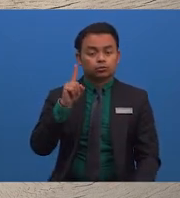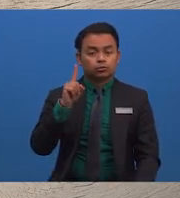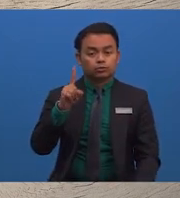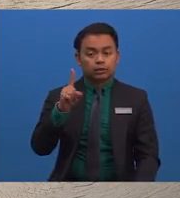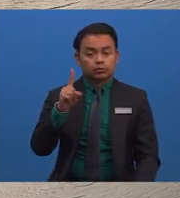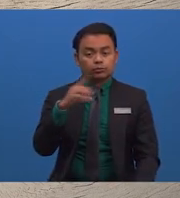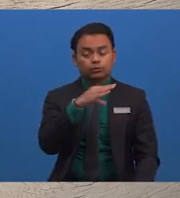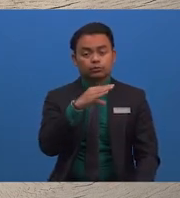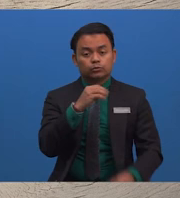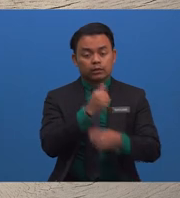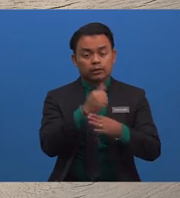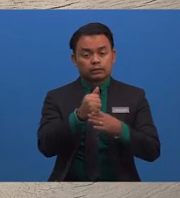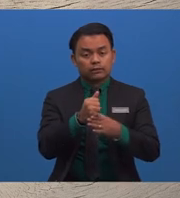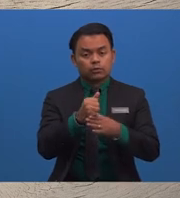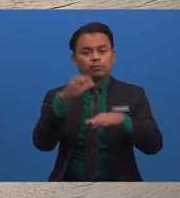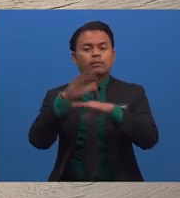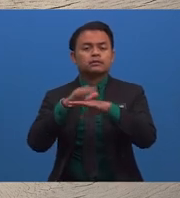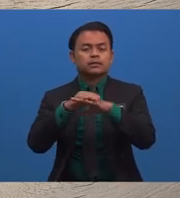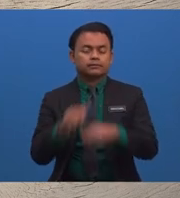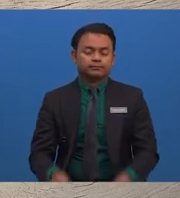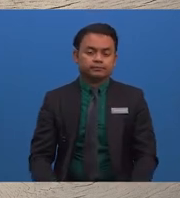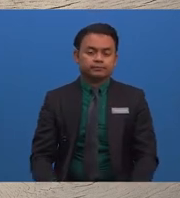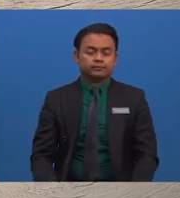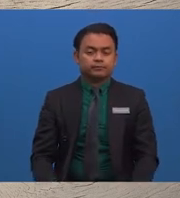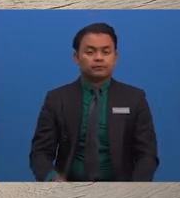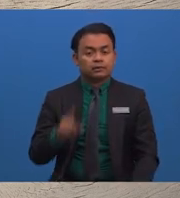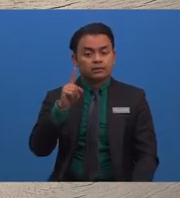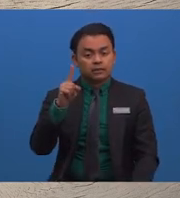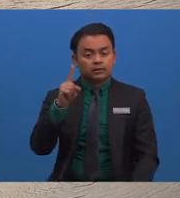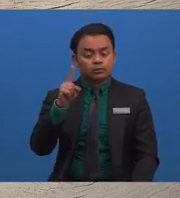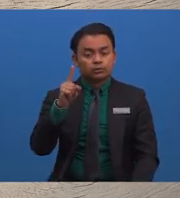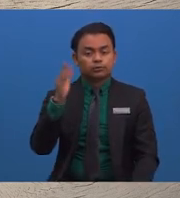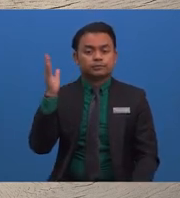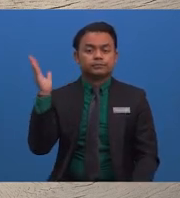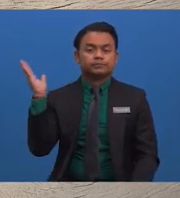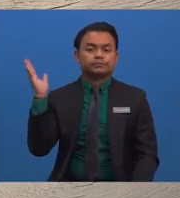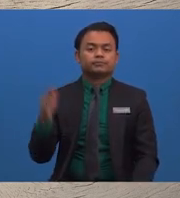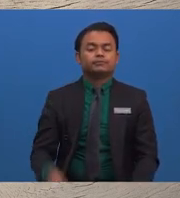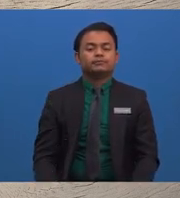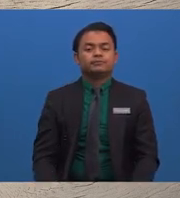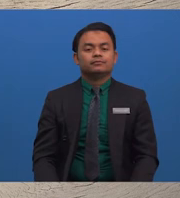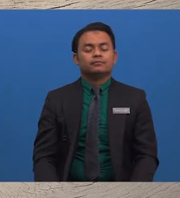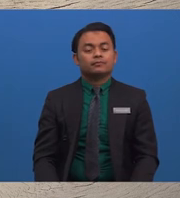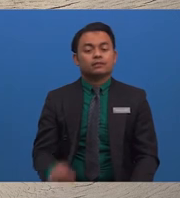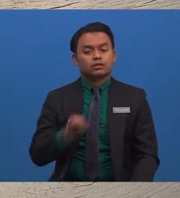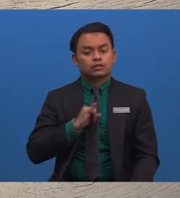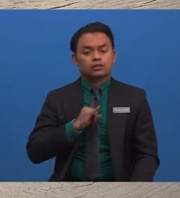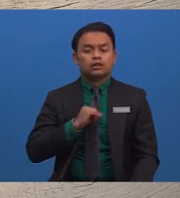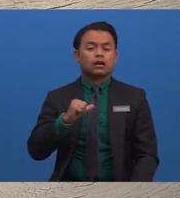Contoh kata ganti nama diri orang pertama yang tunggal ialah saya,